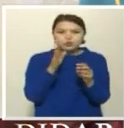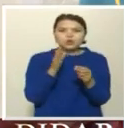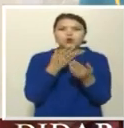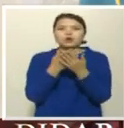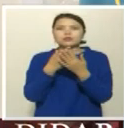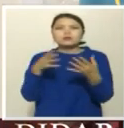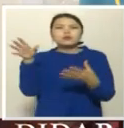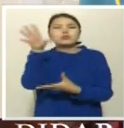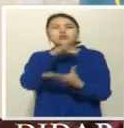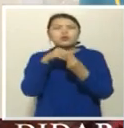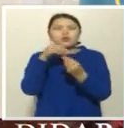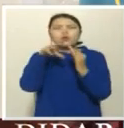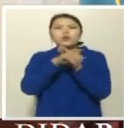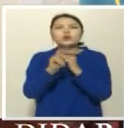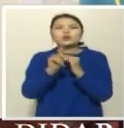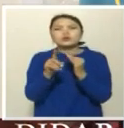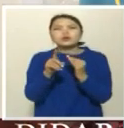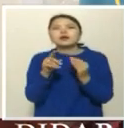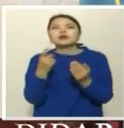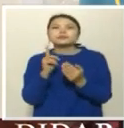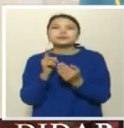Осылардың барлығы нәтижелі шығып,